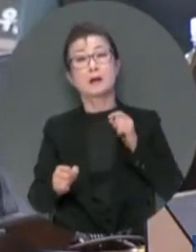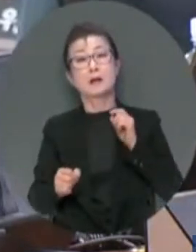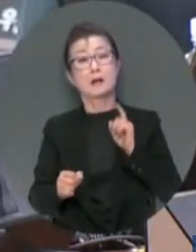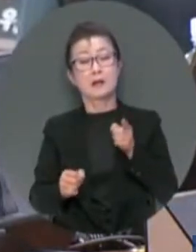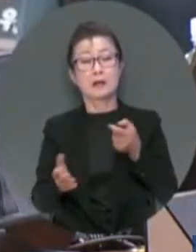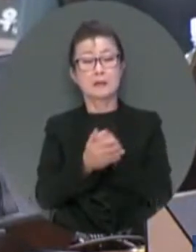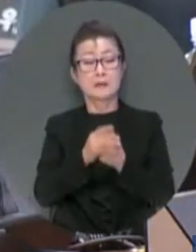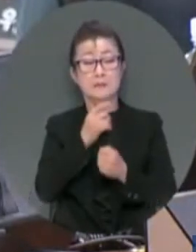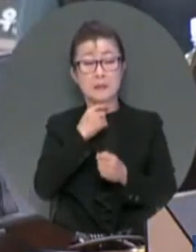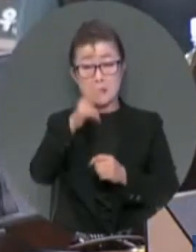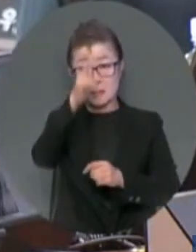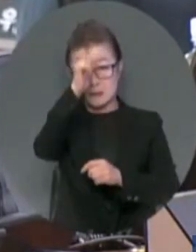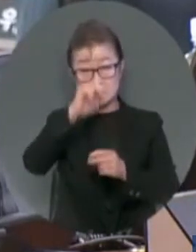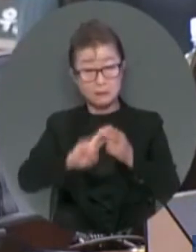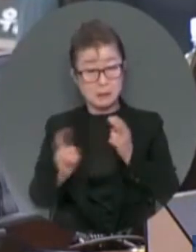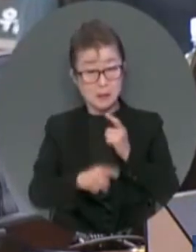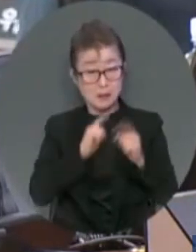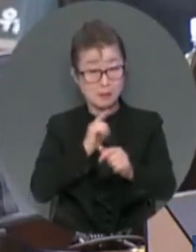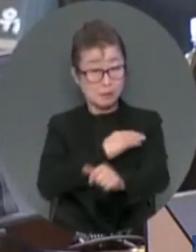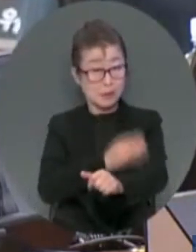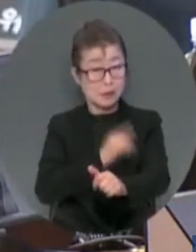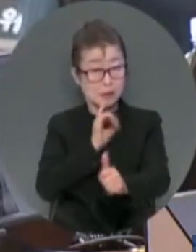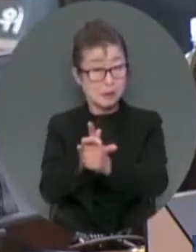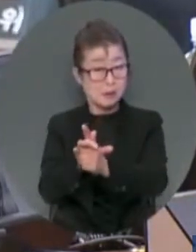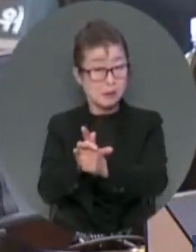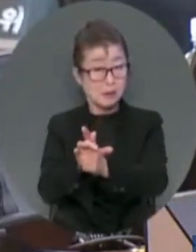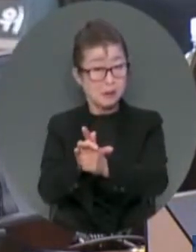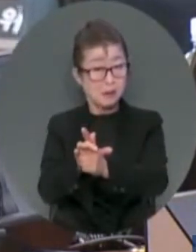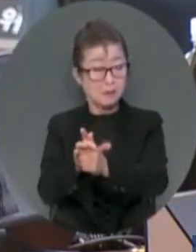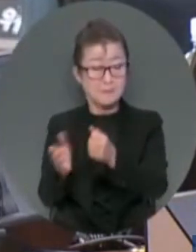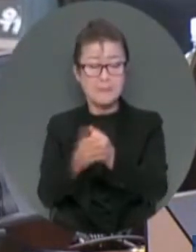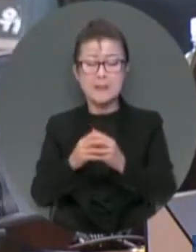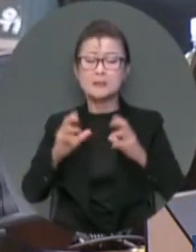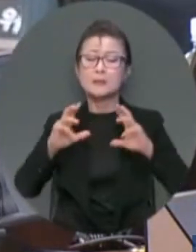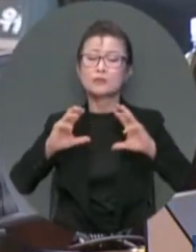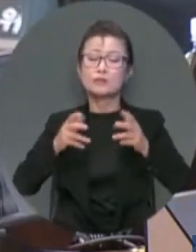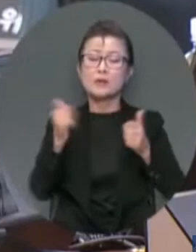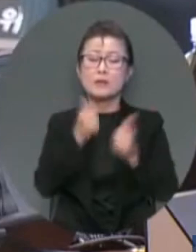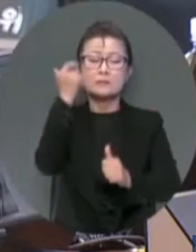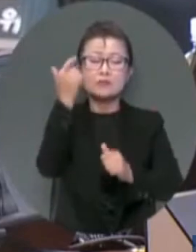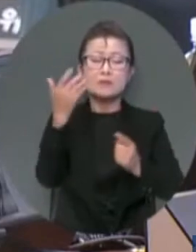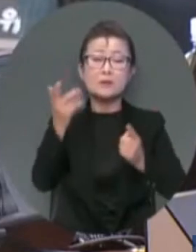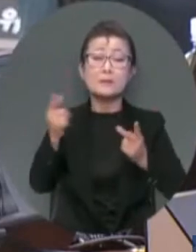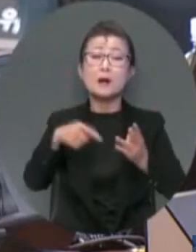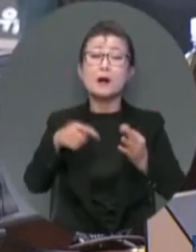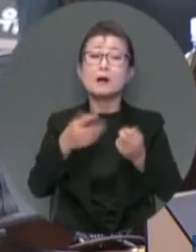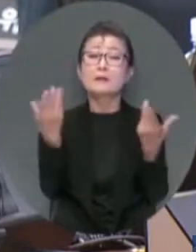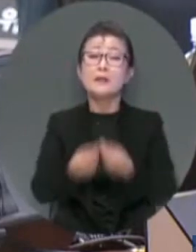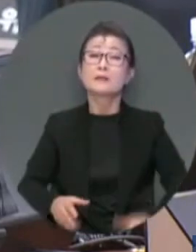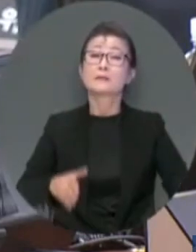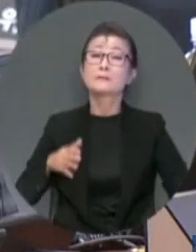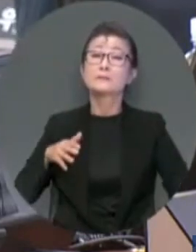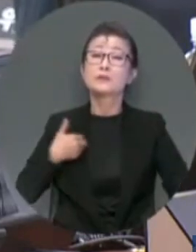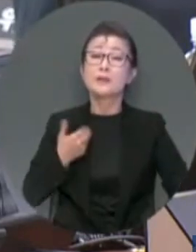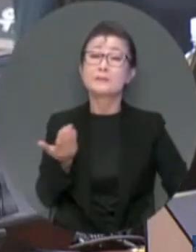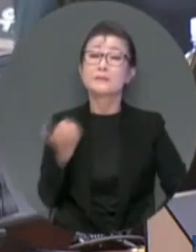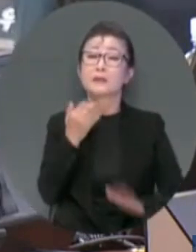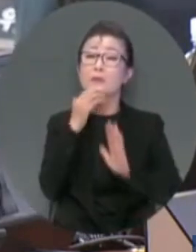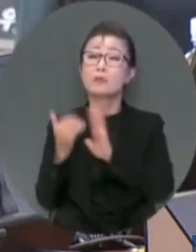정해진 권리라고요? 여기 의원님들이, 국회의원들이 뭘 물을 줄 알고 전체를 다 거부한다는